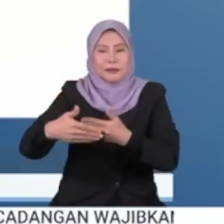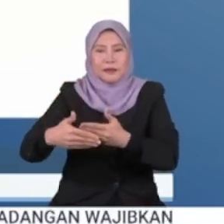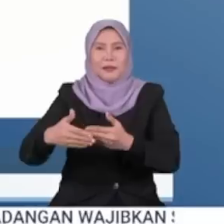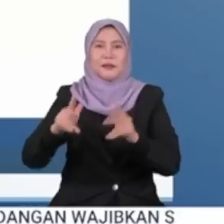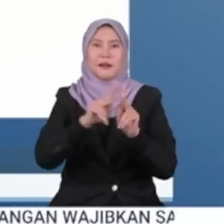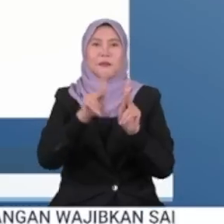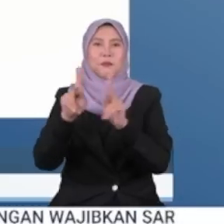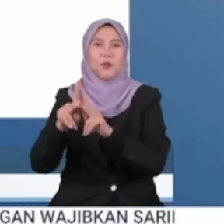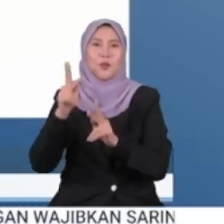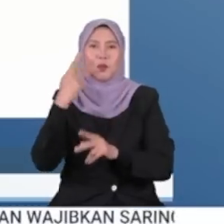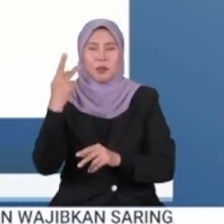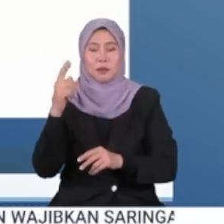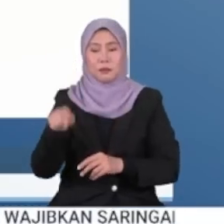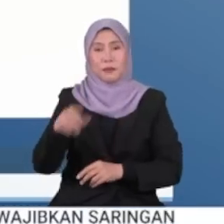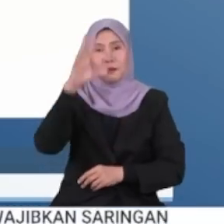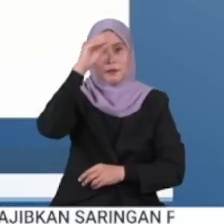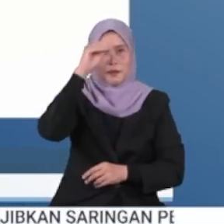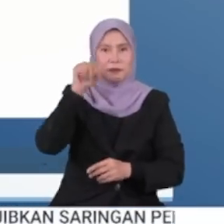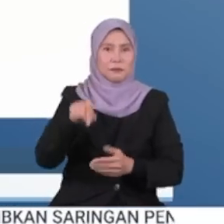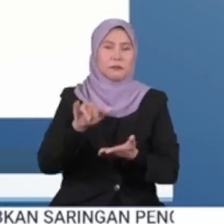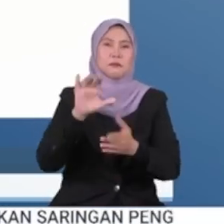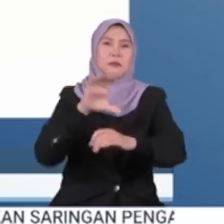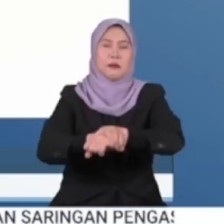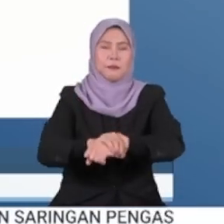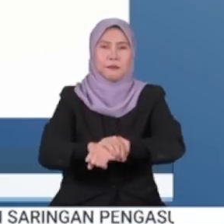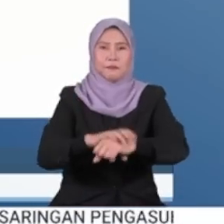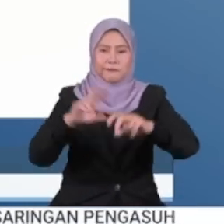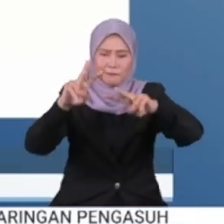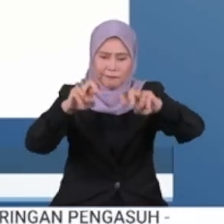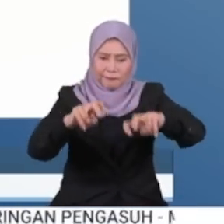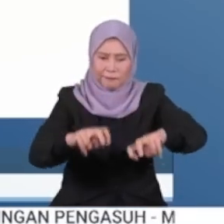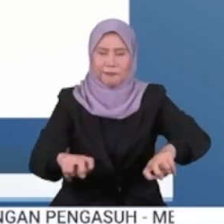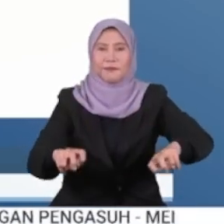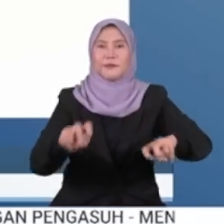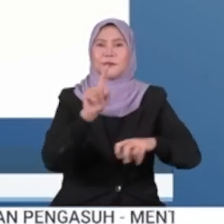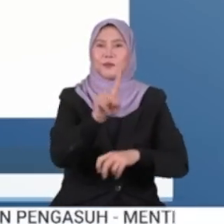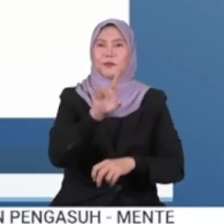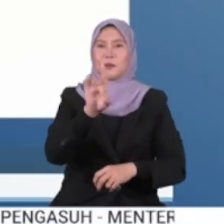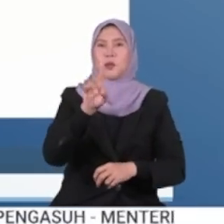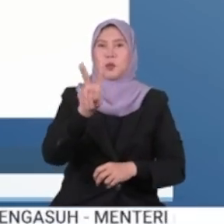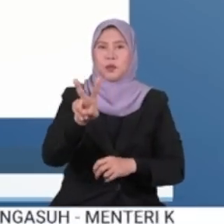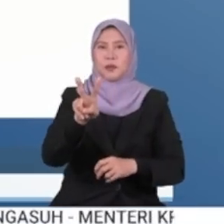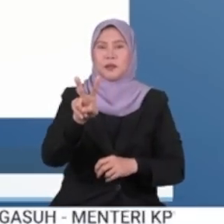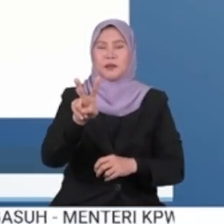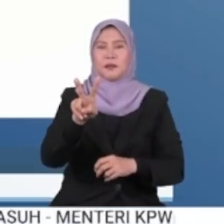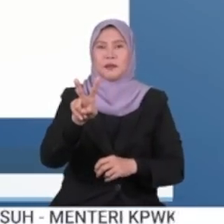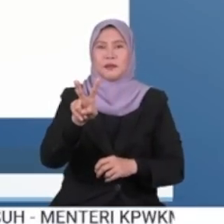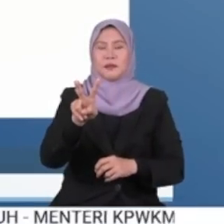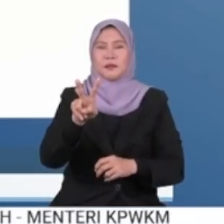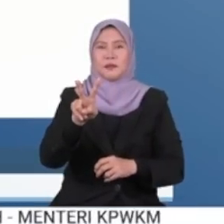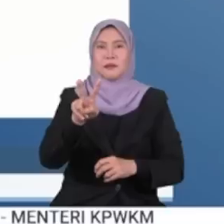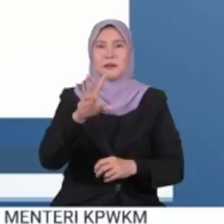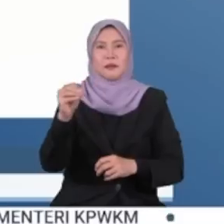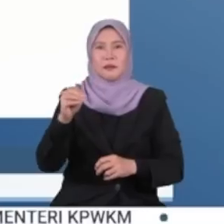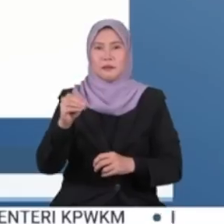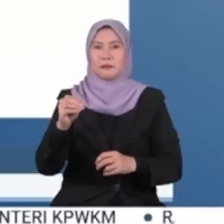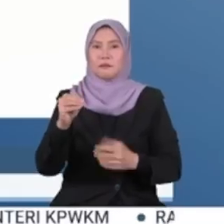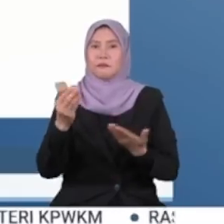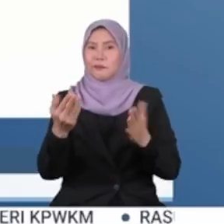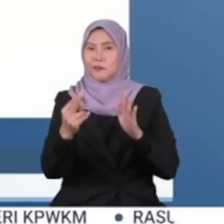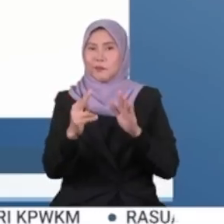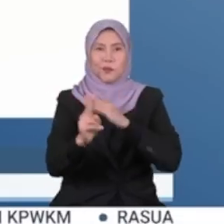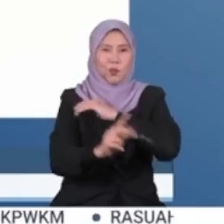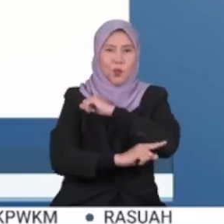Kuching. Lelaki berkenaan ditahan dan kes disiasat mengikut Seksyen 182 Kanun Keseksaan yang